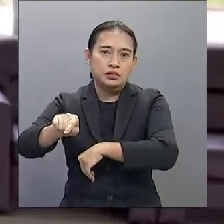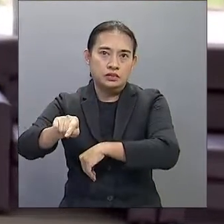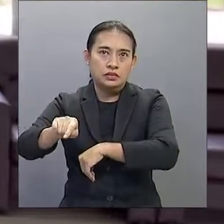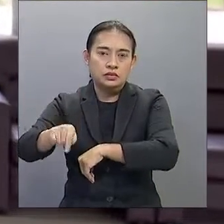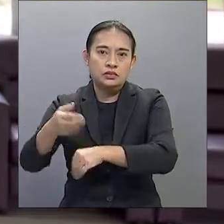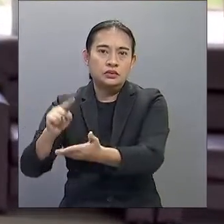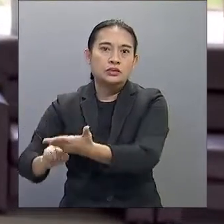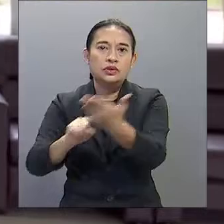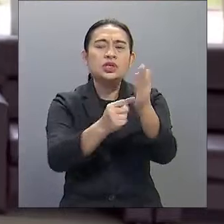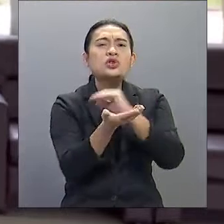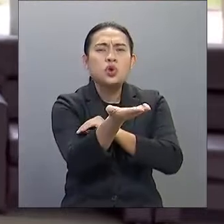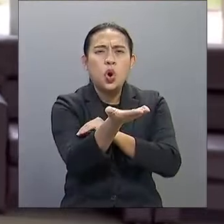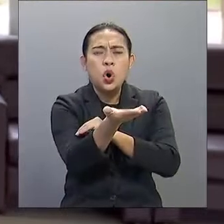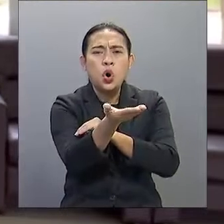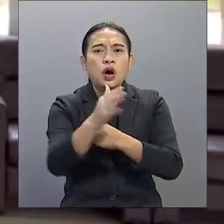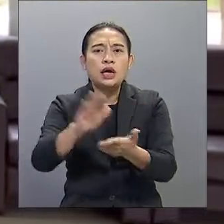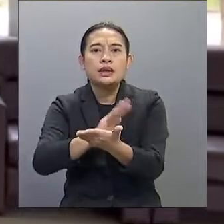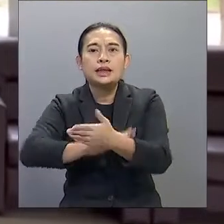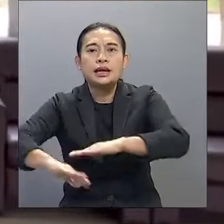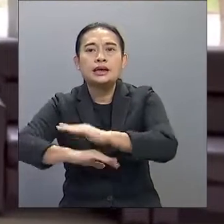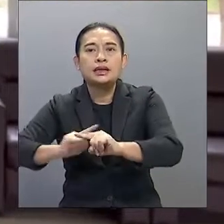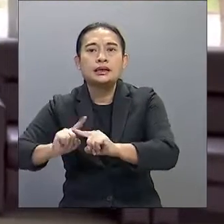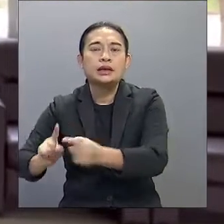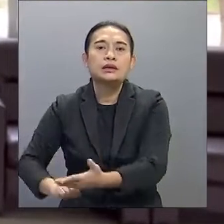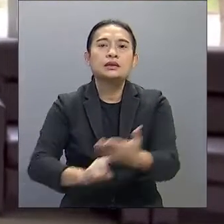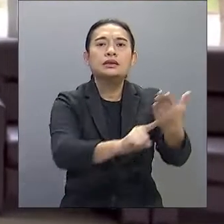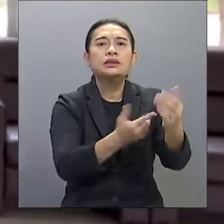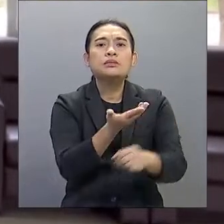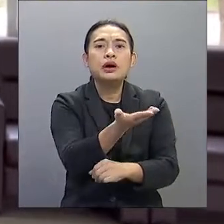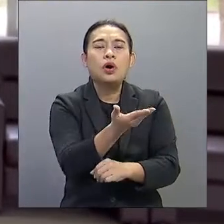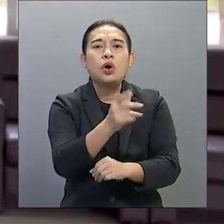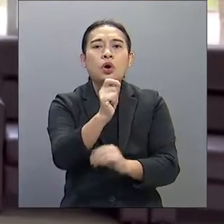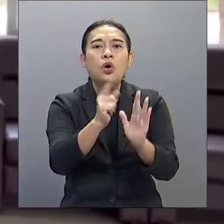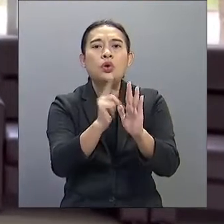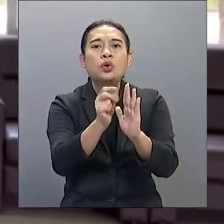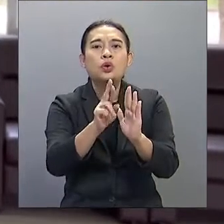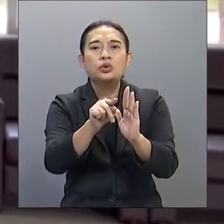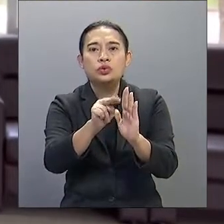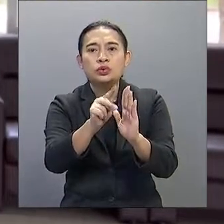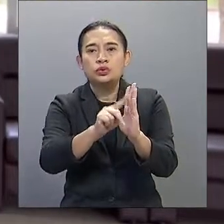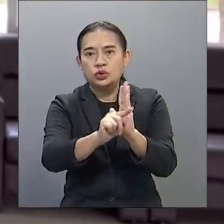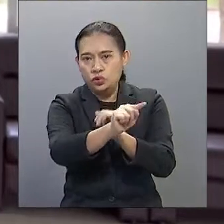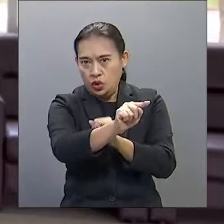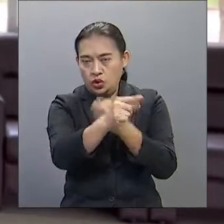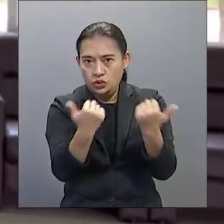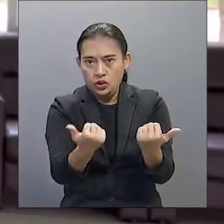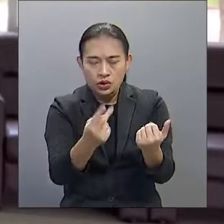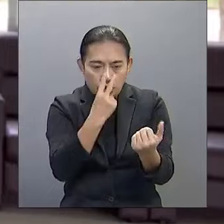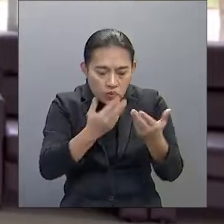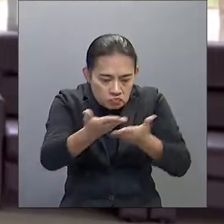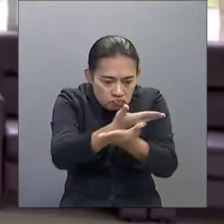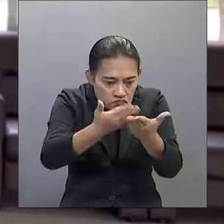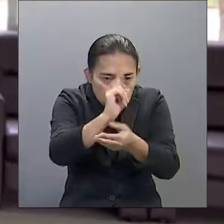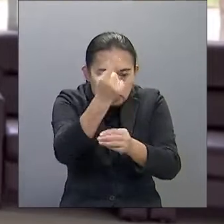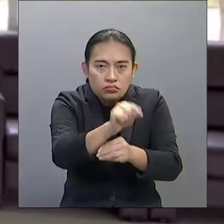อูทร Powder กมากกร teşekkür highlighting คิสมัสต์ี้ก็อยู่ใกระบวนการทจะอีจรอบ Renee